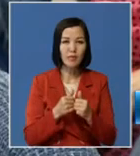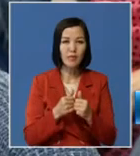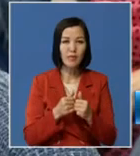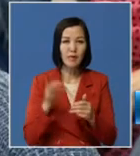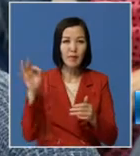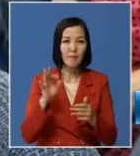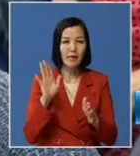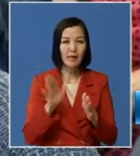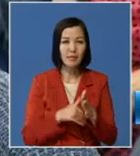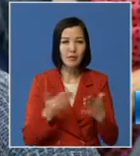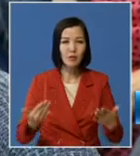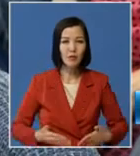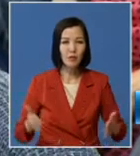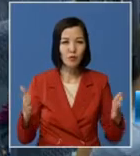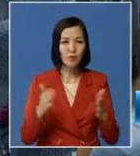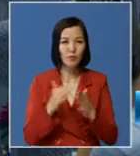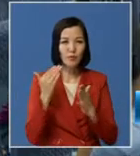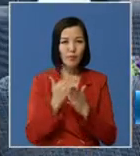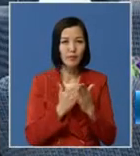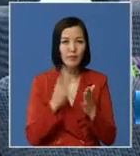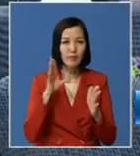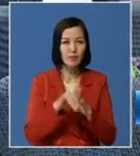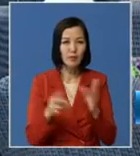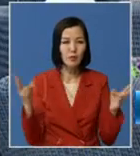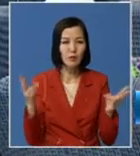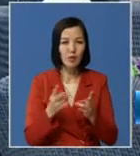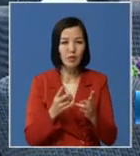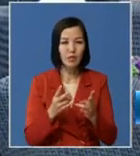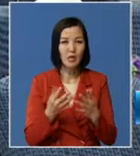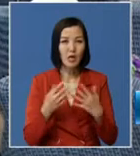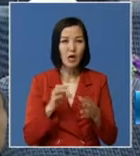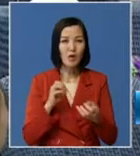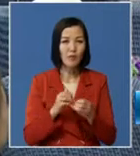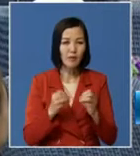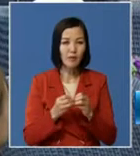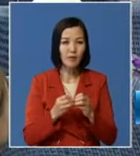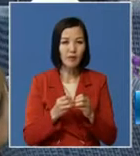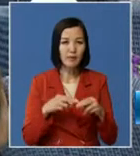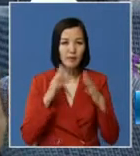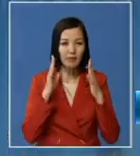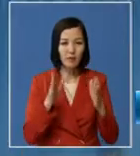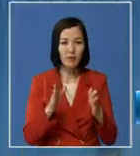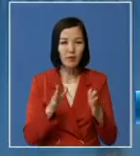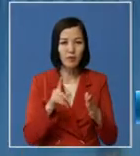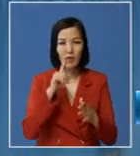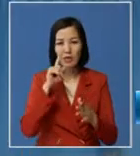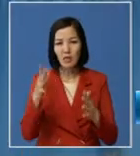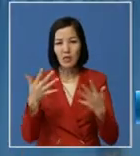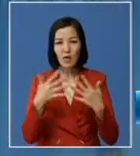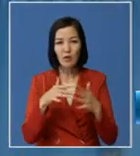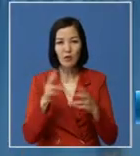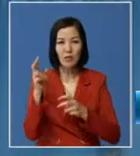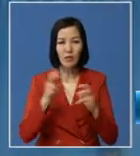пайызсыз тұрғын үй несі жүйесін енгізу қажет. Кандидат сондай-ақ ауыл мәселелерін де назарда ұстап отыр. Шалғай елді